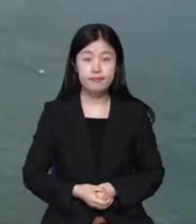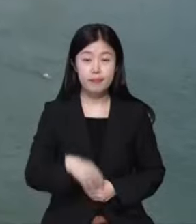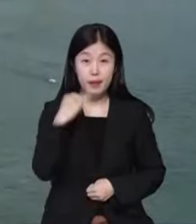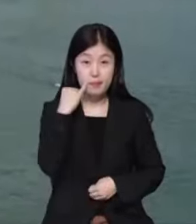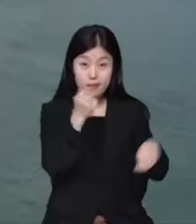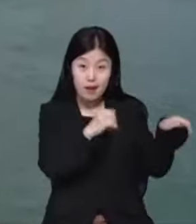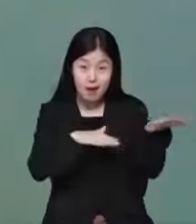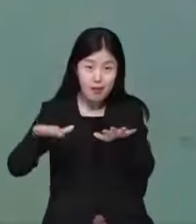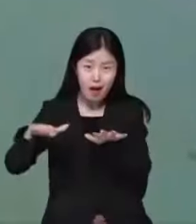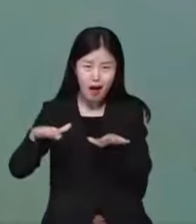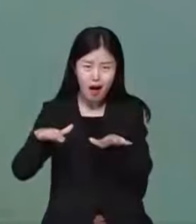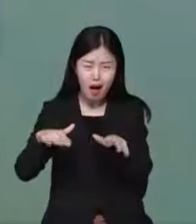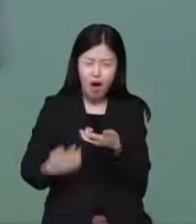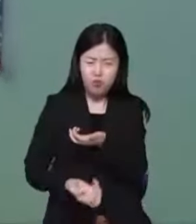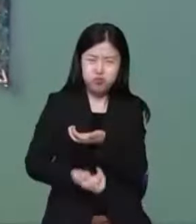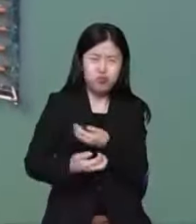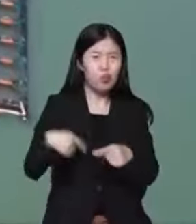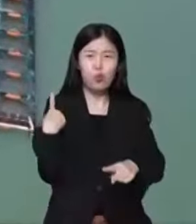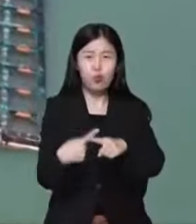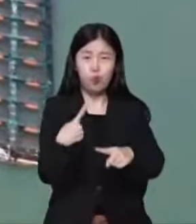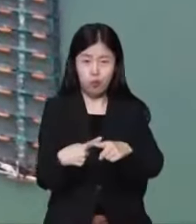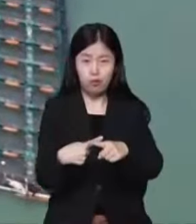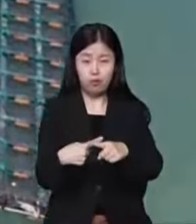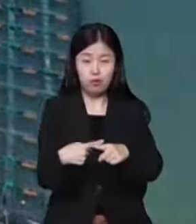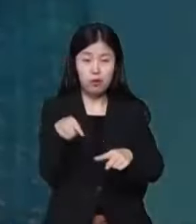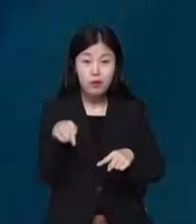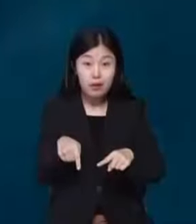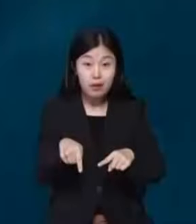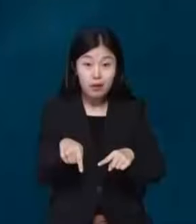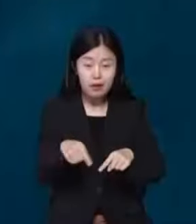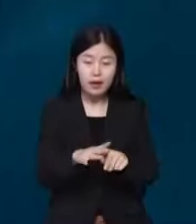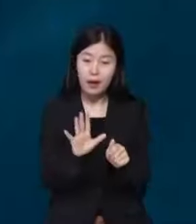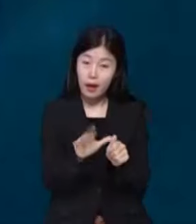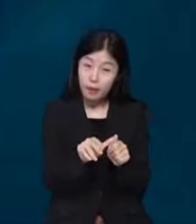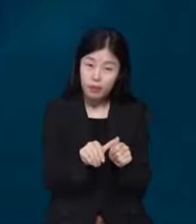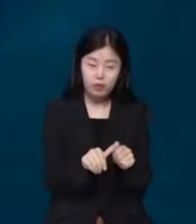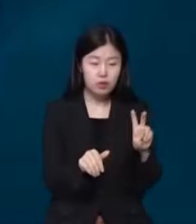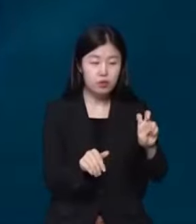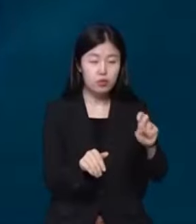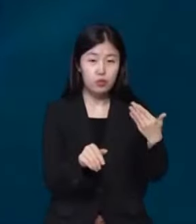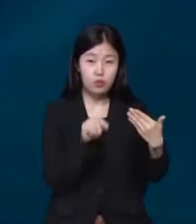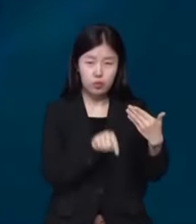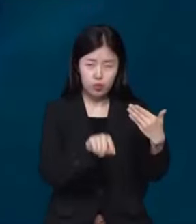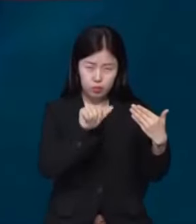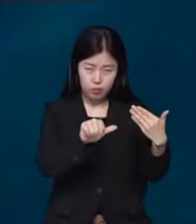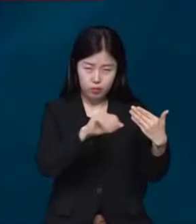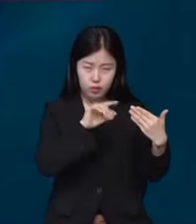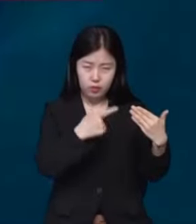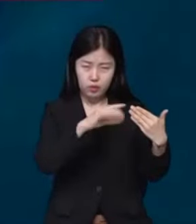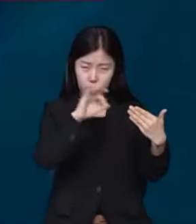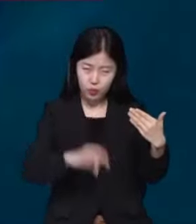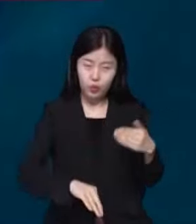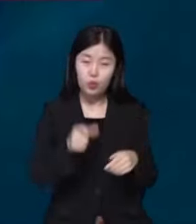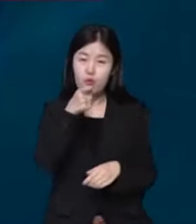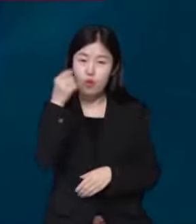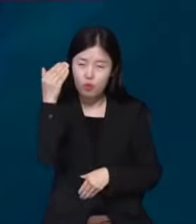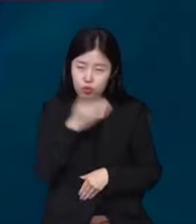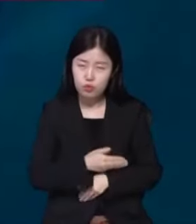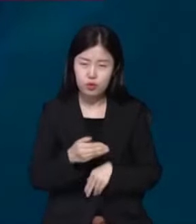바다가 들끓고 있습니다. 전남 지역 바다의 온도가 함평 석두 29.1도, 여수 돌산